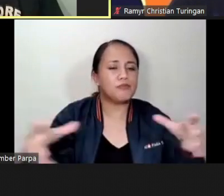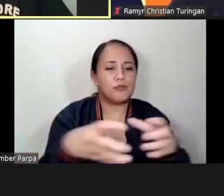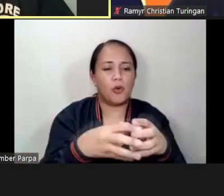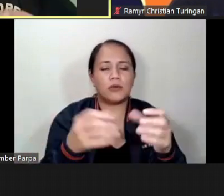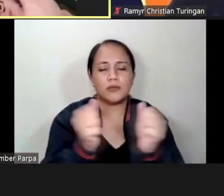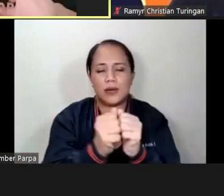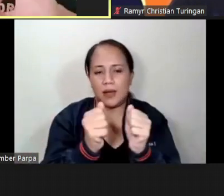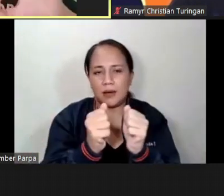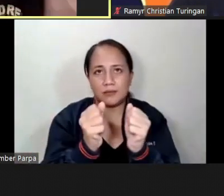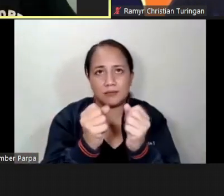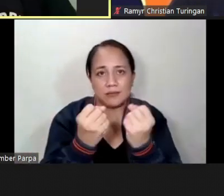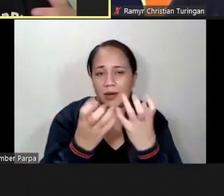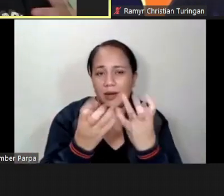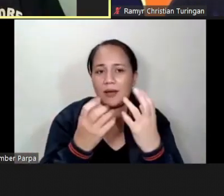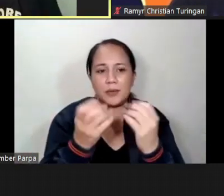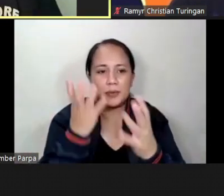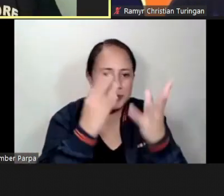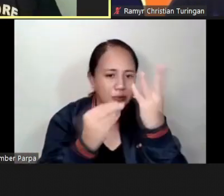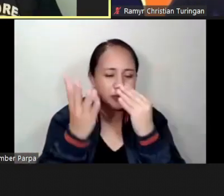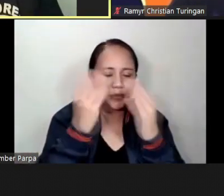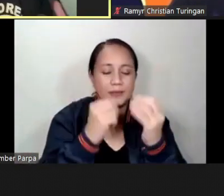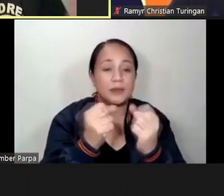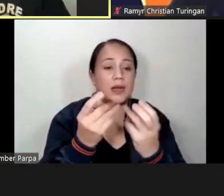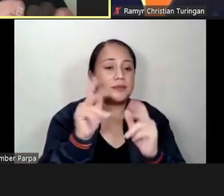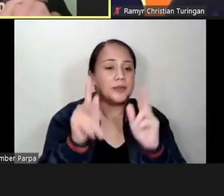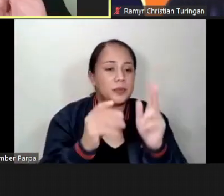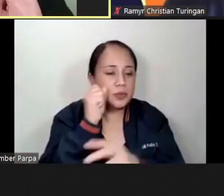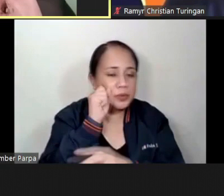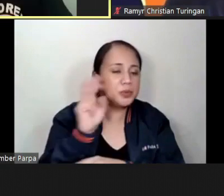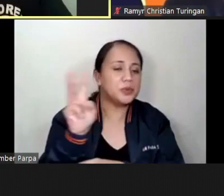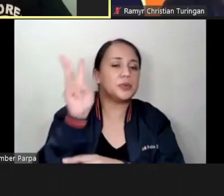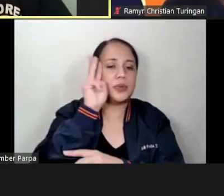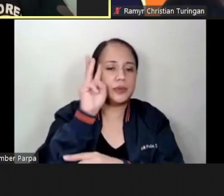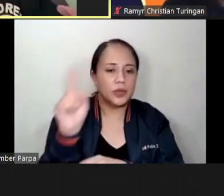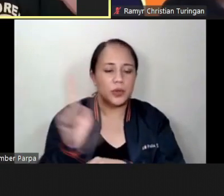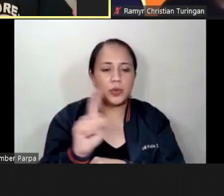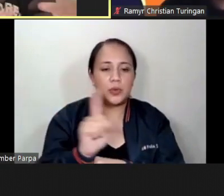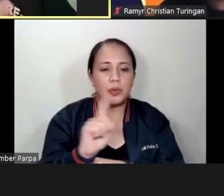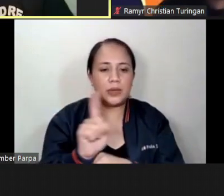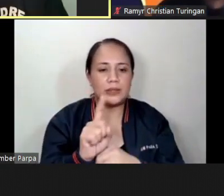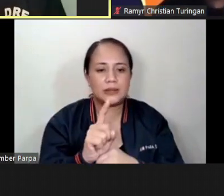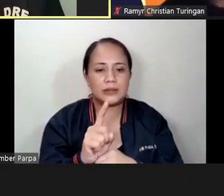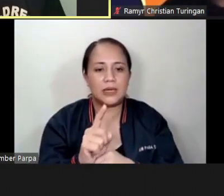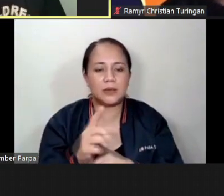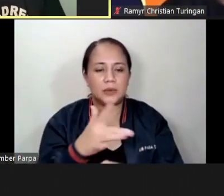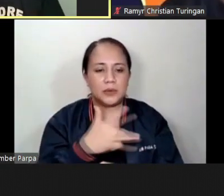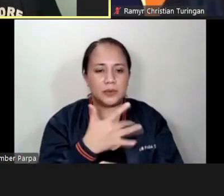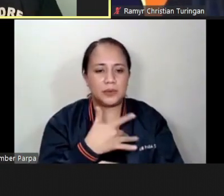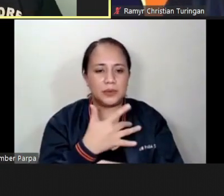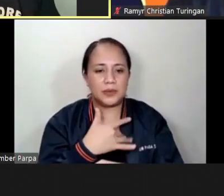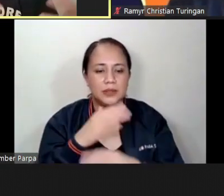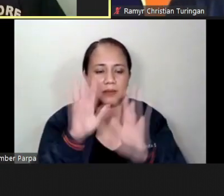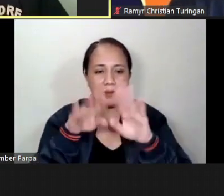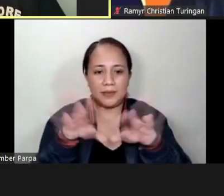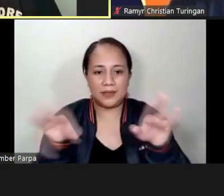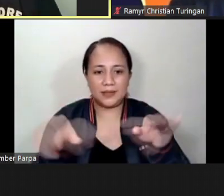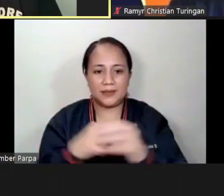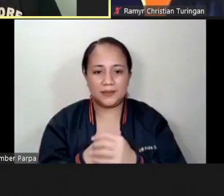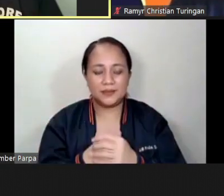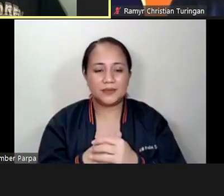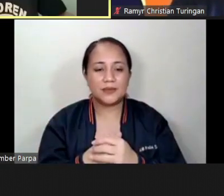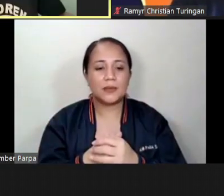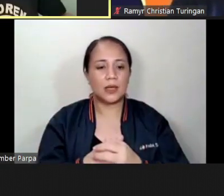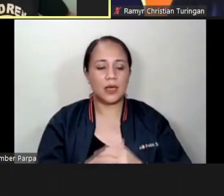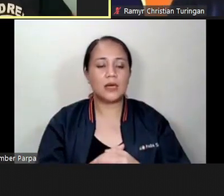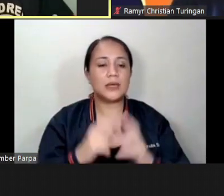kaalaman at mas madami pang mga tao ang mamamulat sa kanilang mata kung ano nga ba yung mga nararanasan ng mga bata at ano nga ba yung